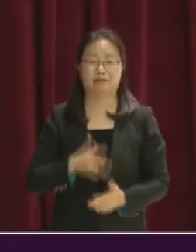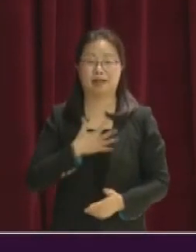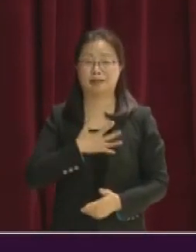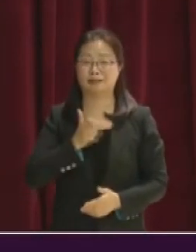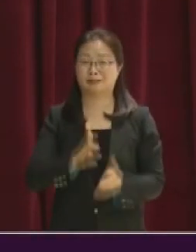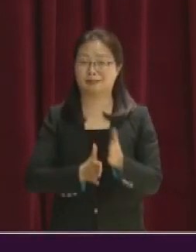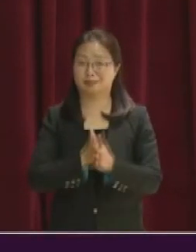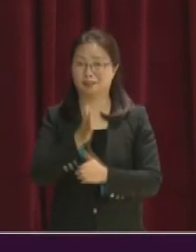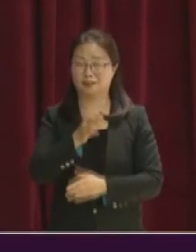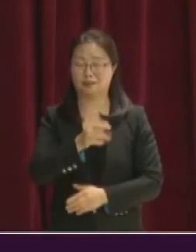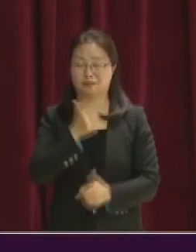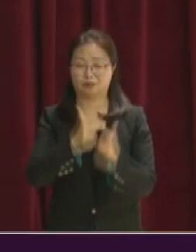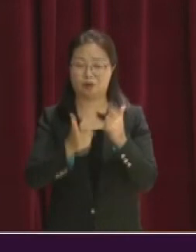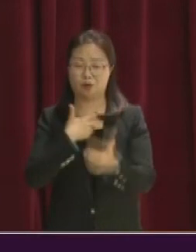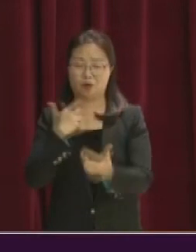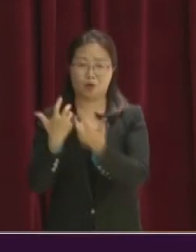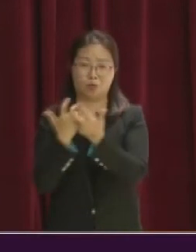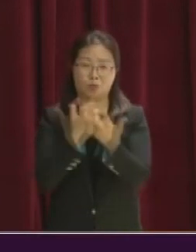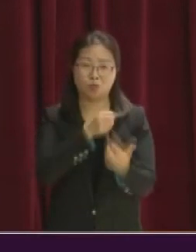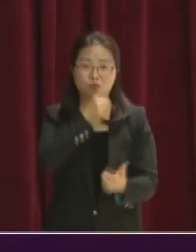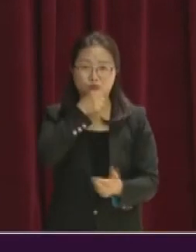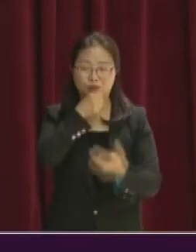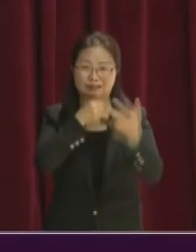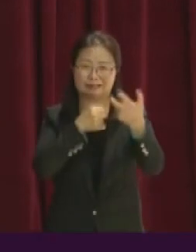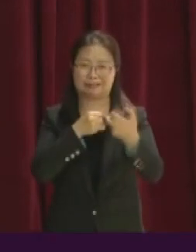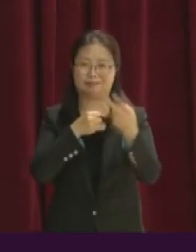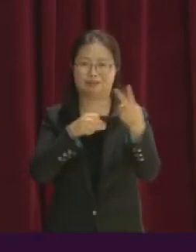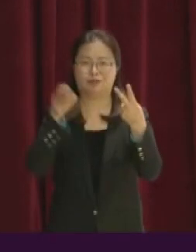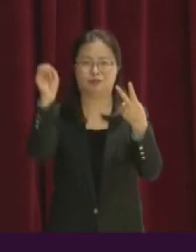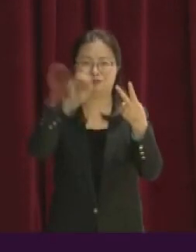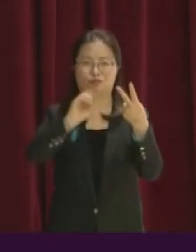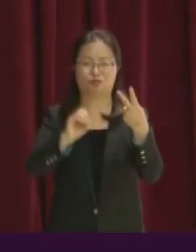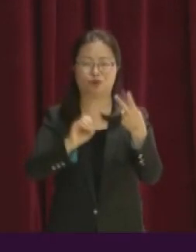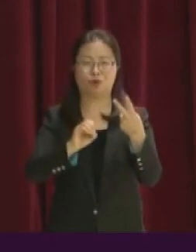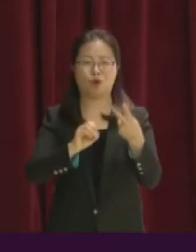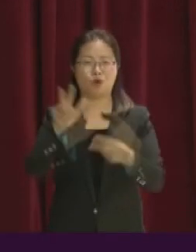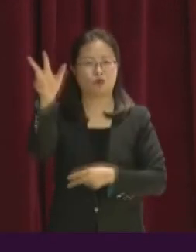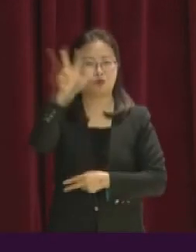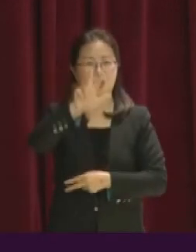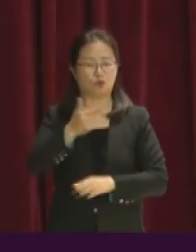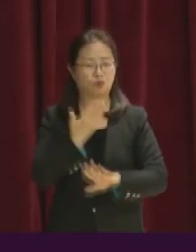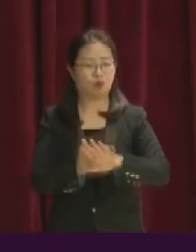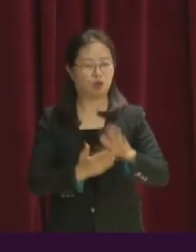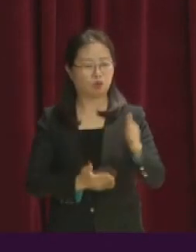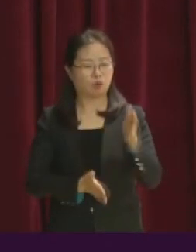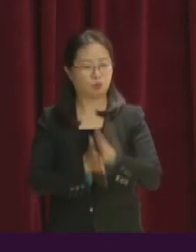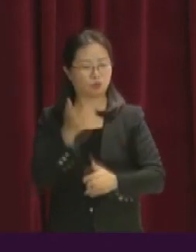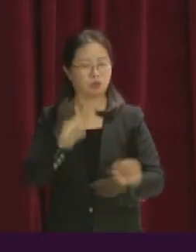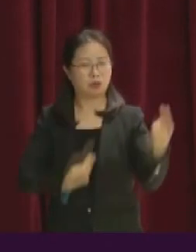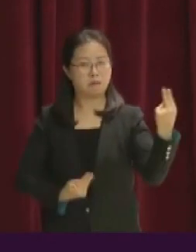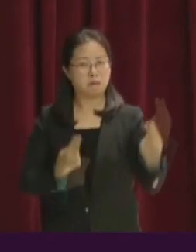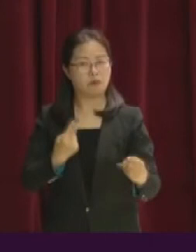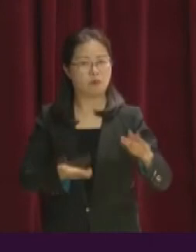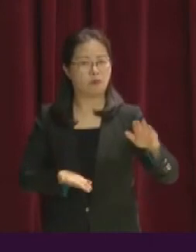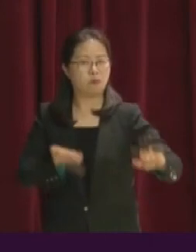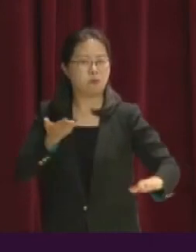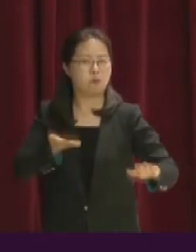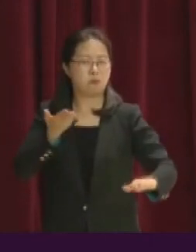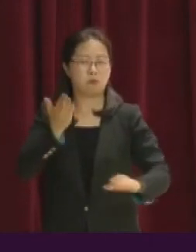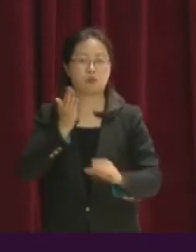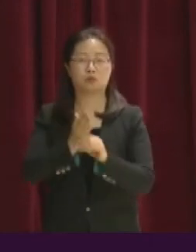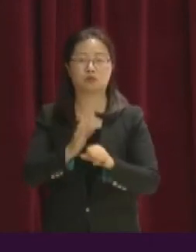안산시는 녹지 비율이 72%로 전국의 다른 도시 녹지율과 비교해도 아주 높은